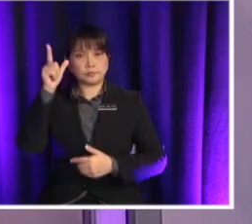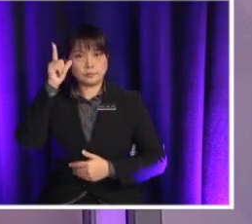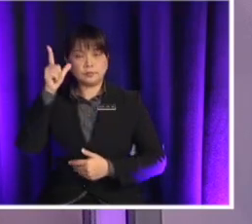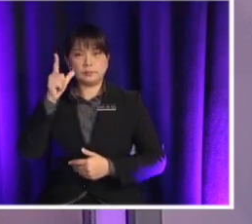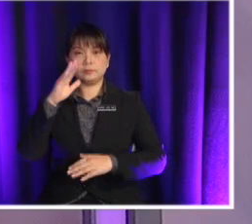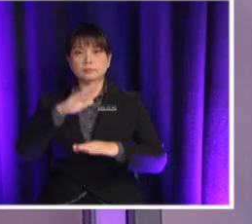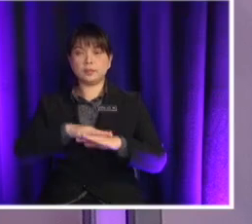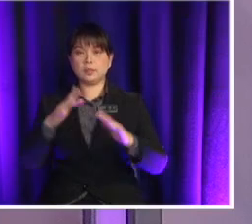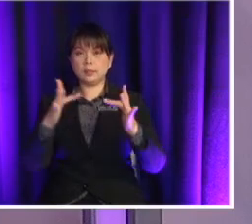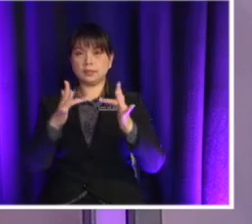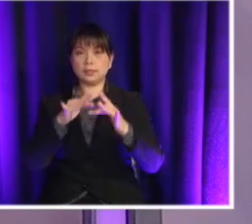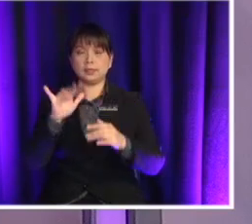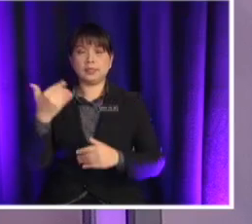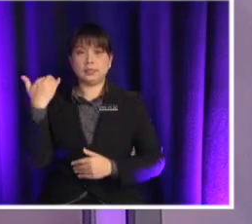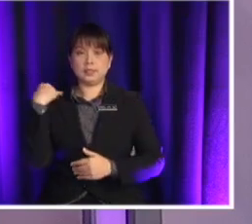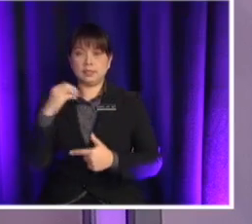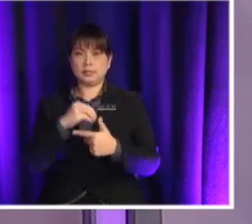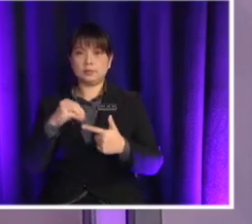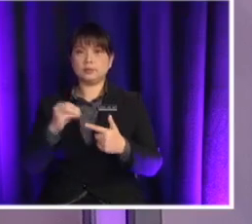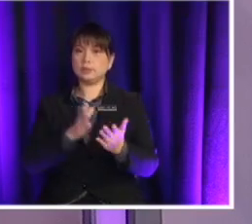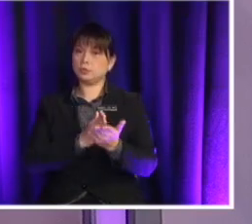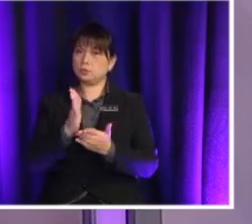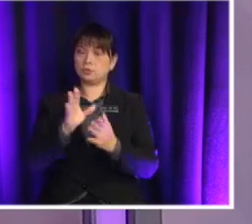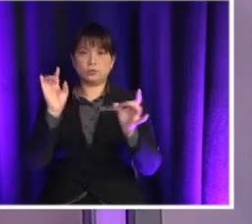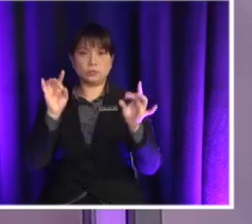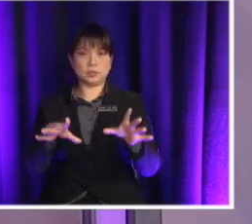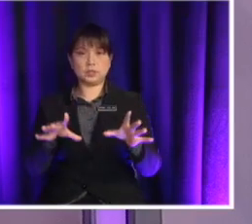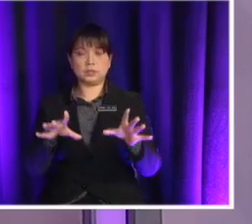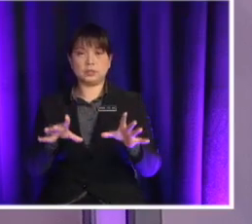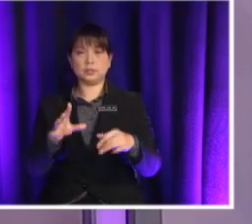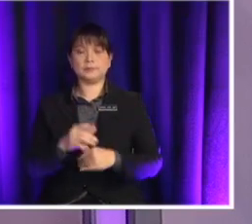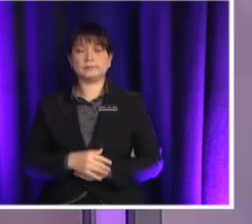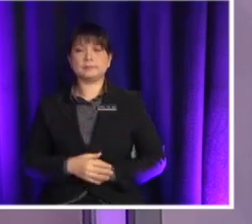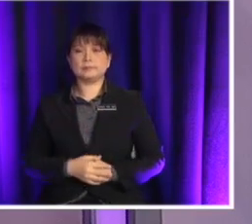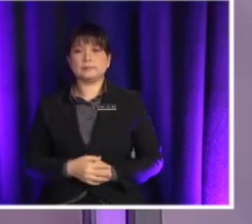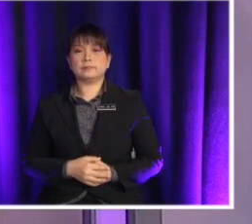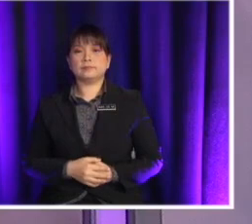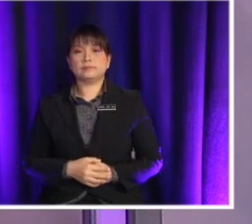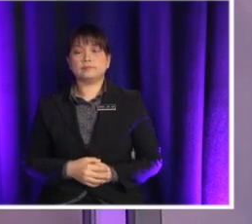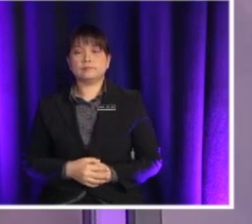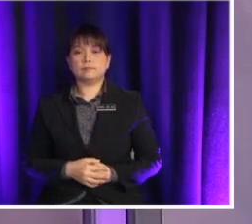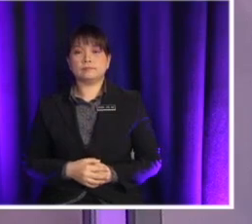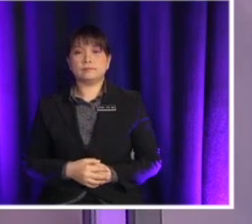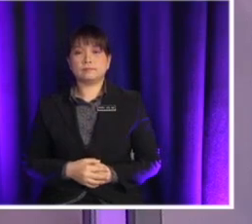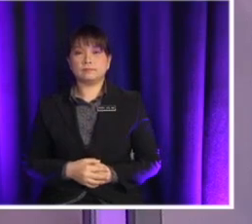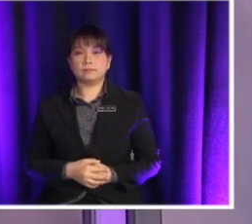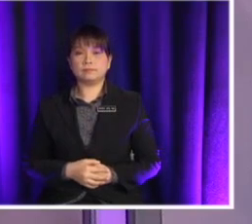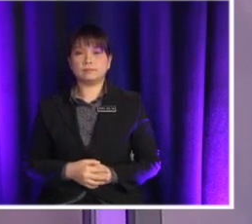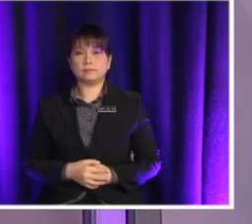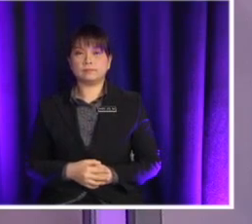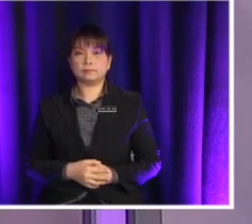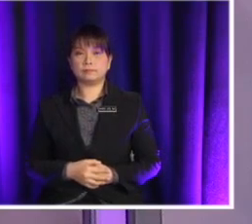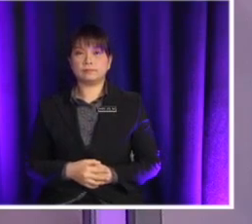web yang ada, ataupun kita terus uji pun boleh Aiman untuk kaki base emitter kolektor tu. Dan juga